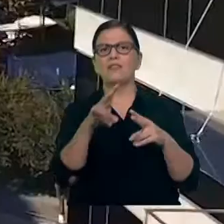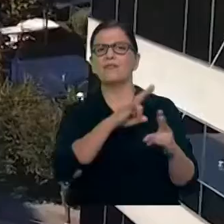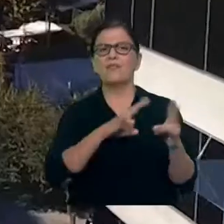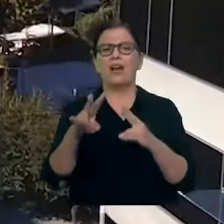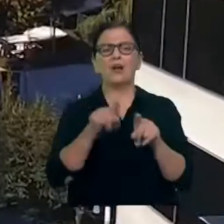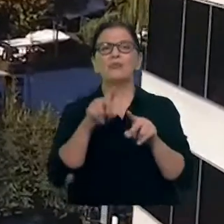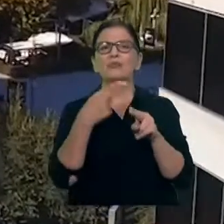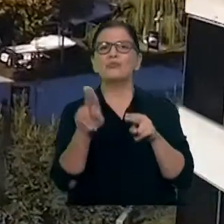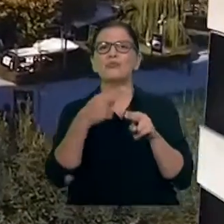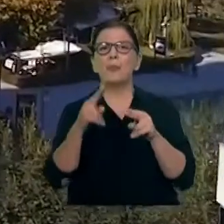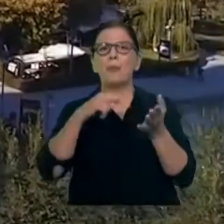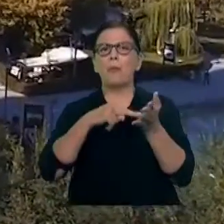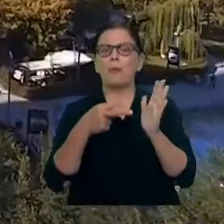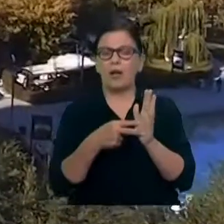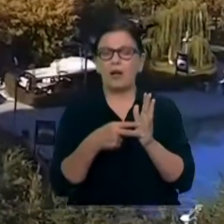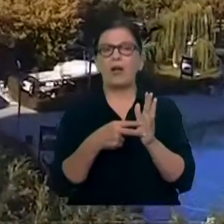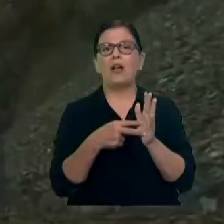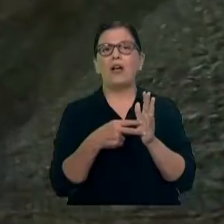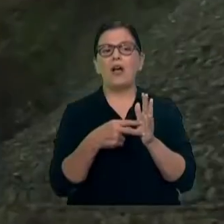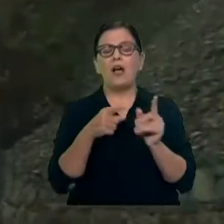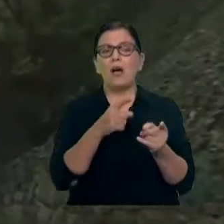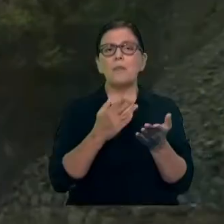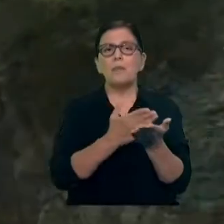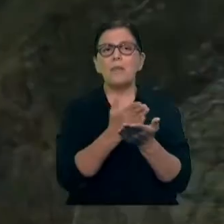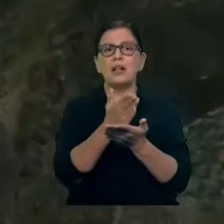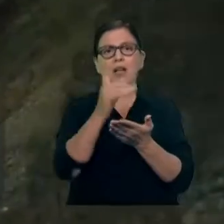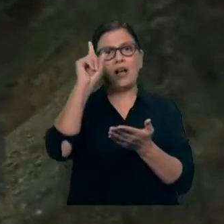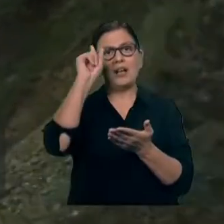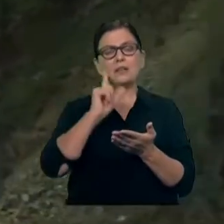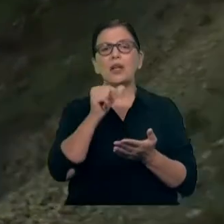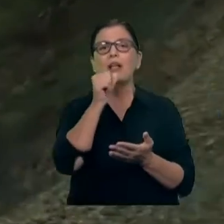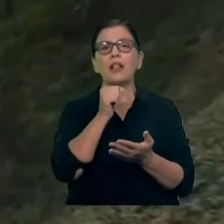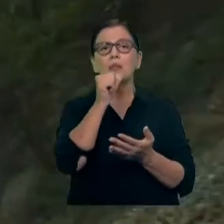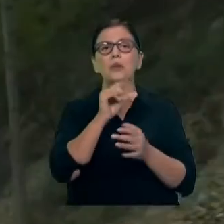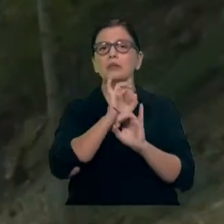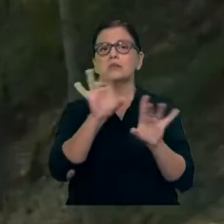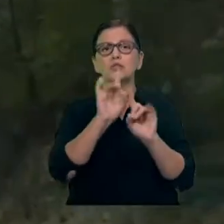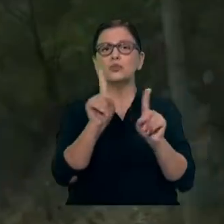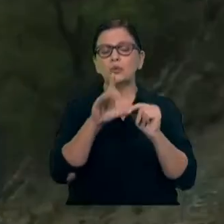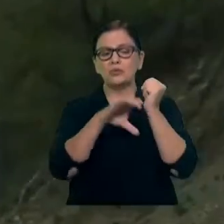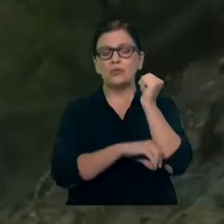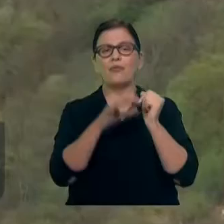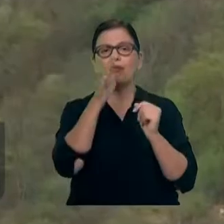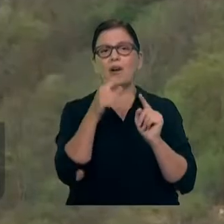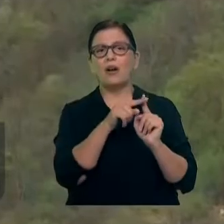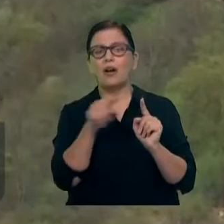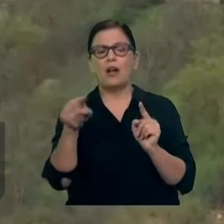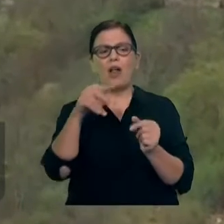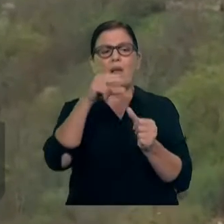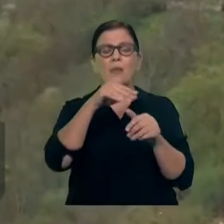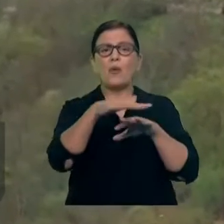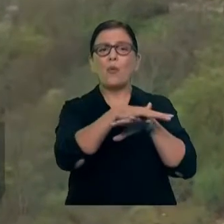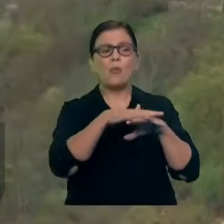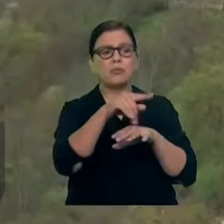illuziyalara əsaslanan bir hökumət formalaşıb. Siyasi şərhçi Anar Əliyev hesab edir ki, son zamanlar sərhəddə baş verənlər Ermənistan cəmiyyətini